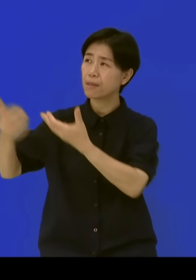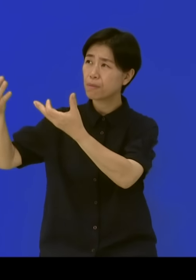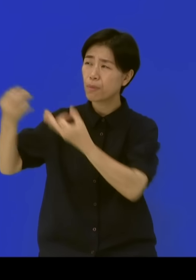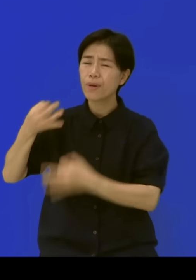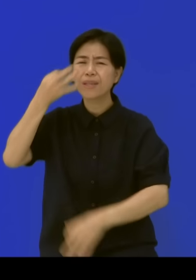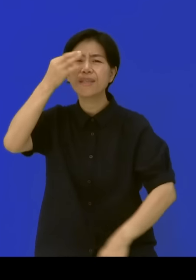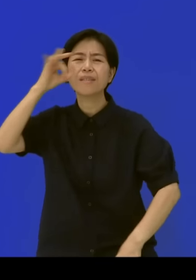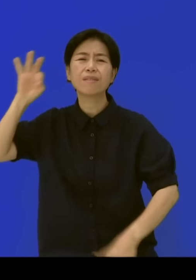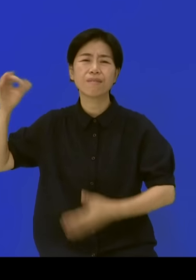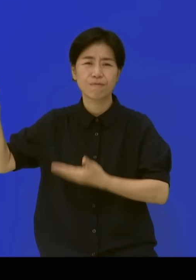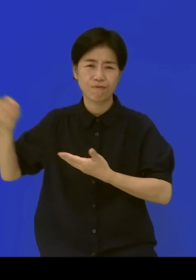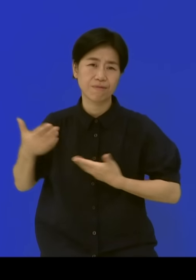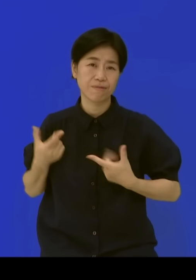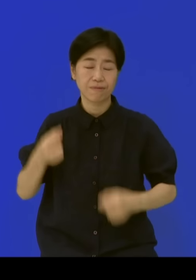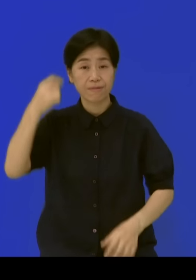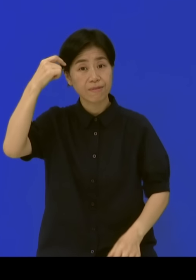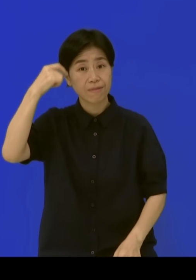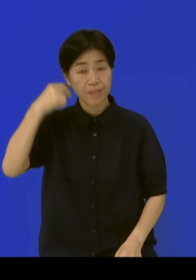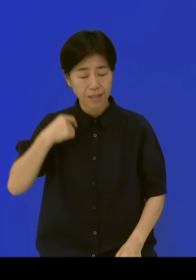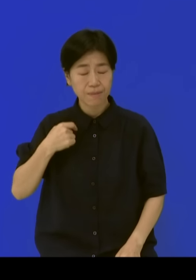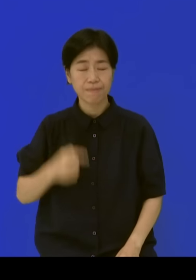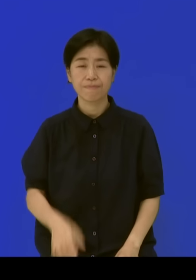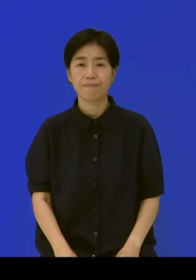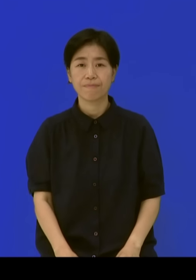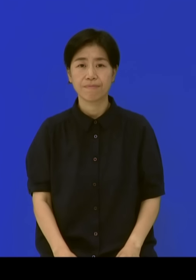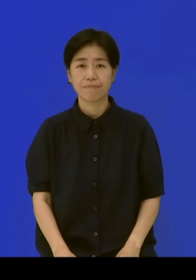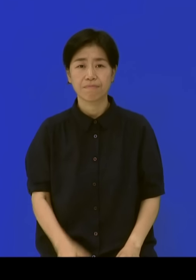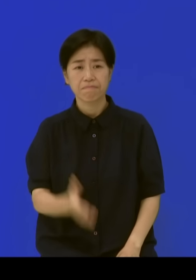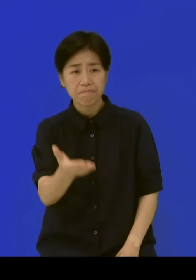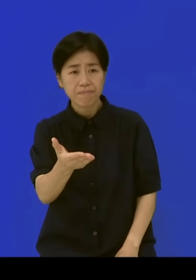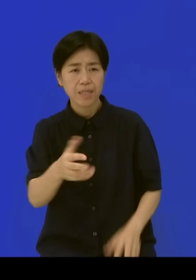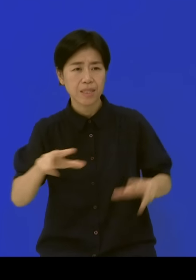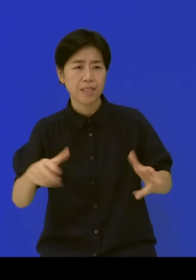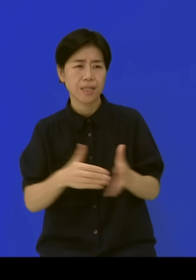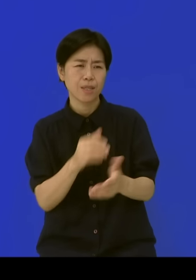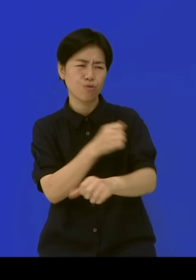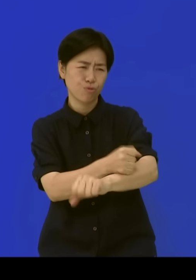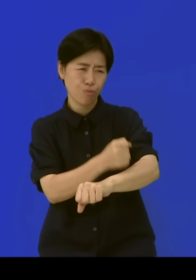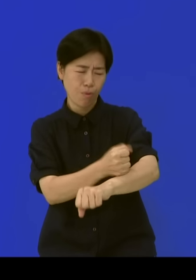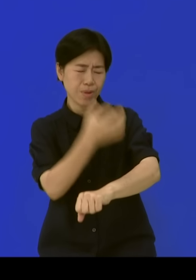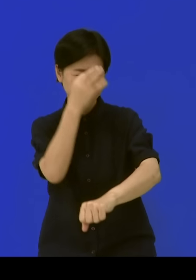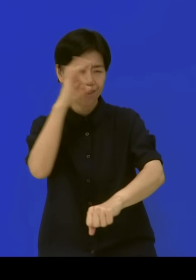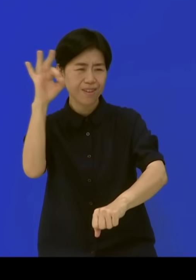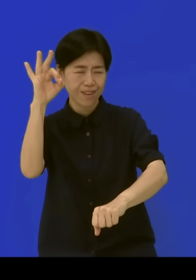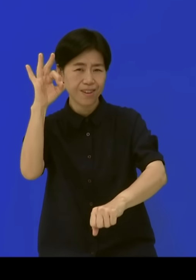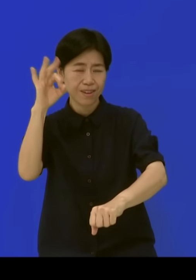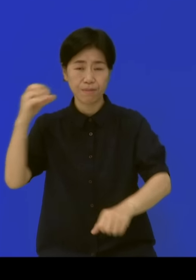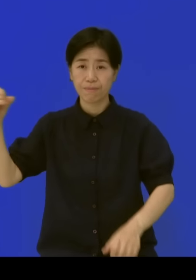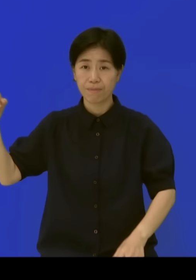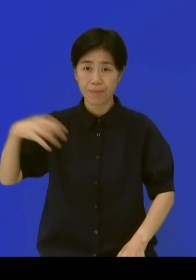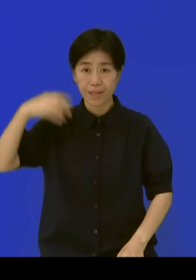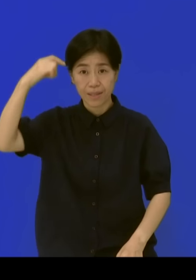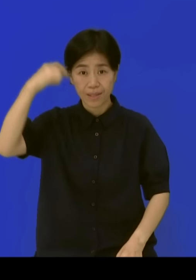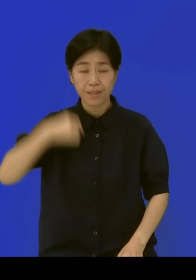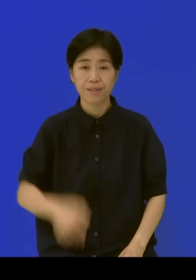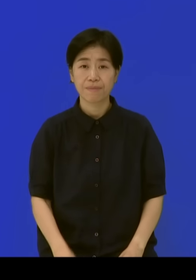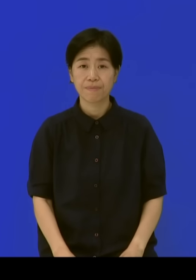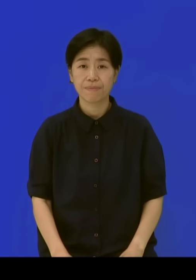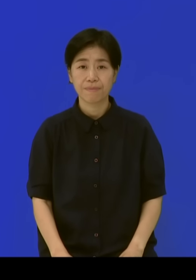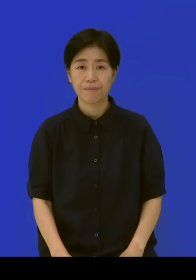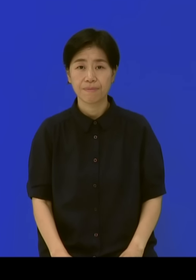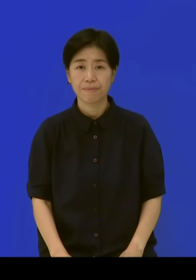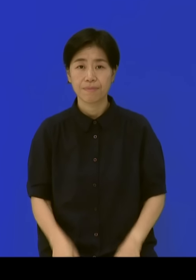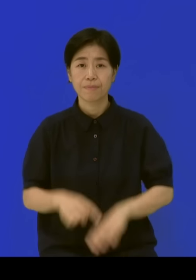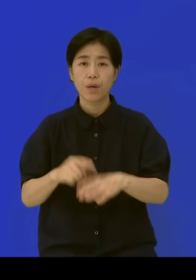인정하셨다는 느낌이 들었어요. 네가 달렸다는 것을 알겠다 정도인 것 같아요. 그래서 그때